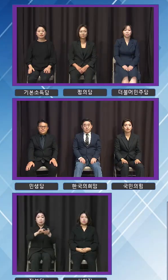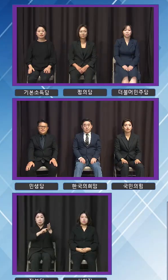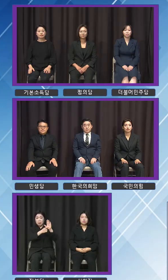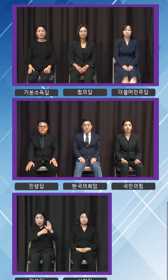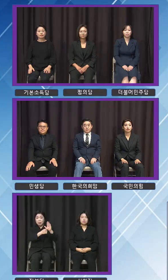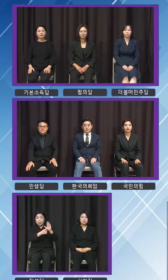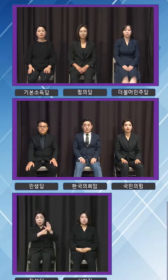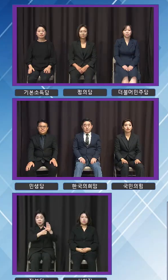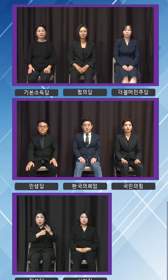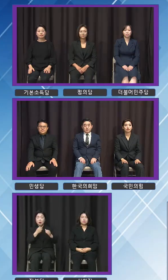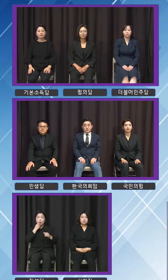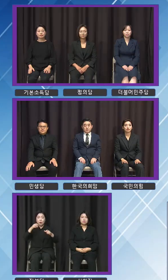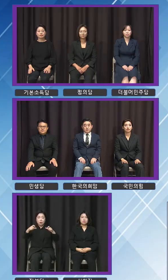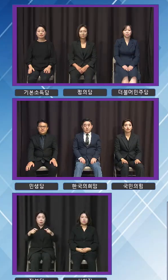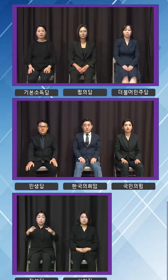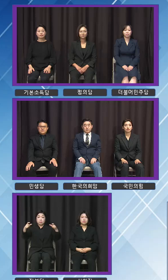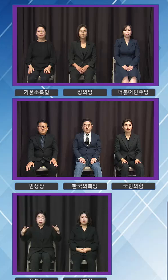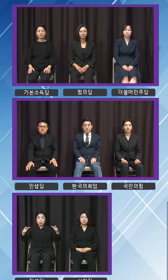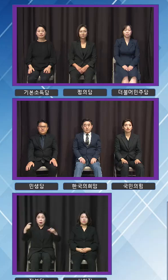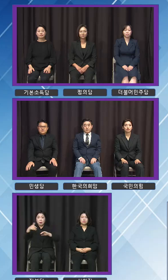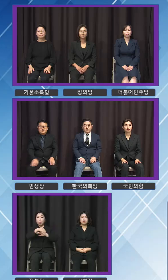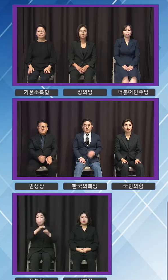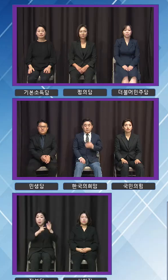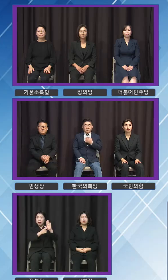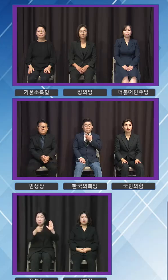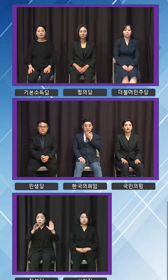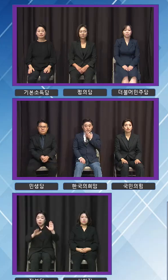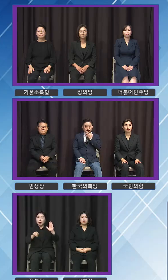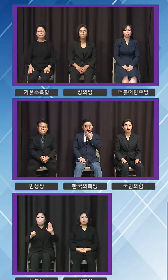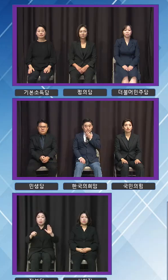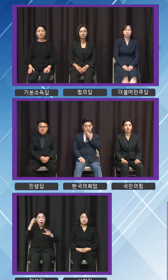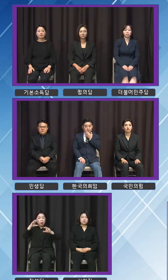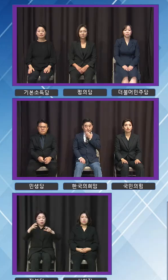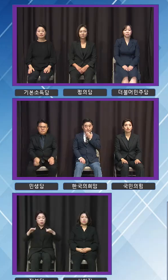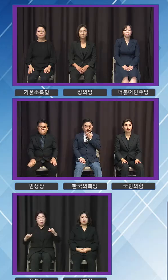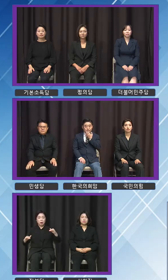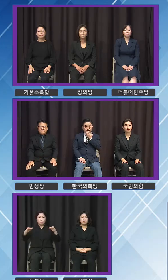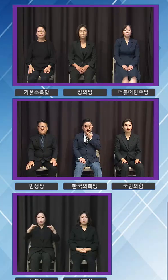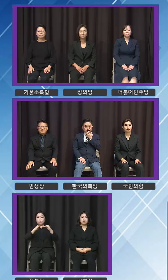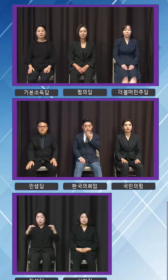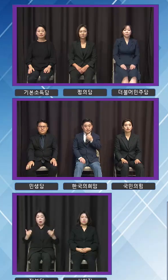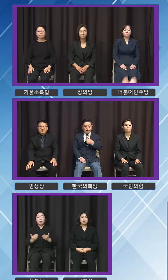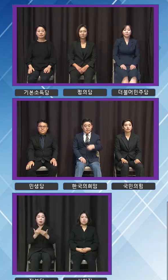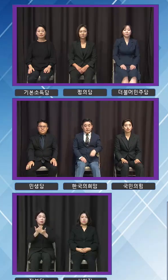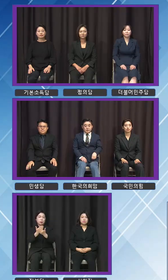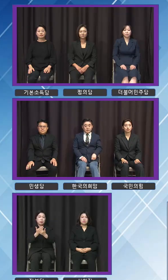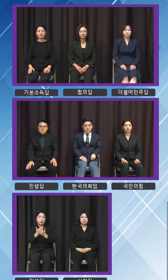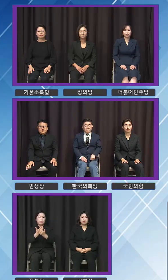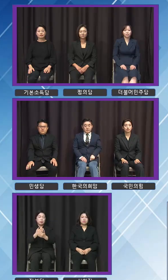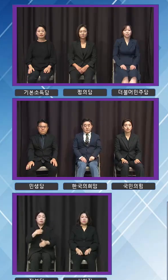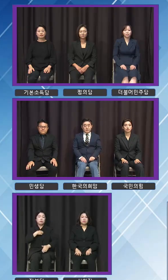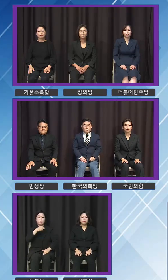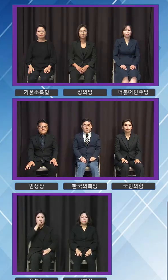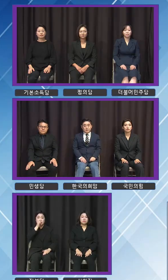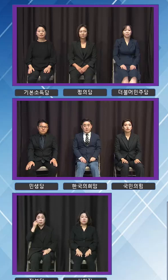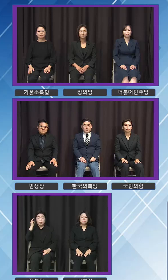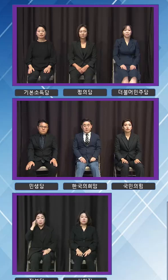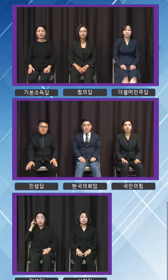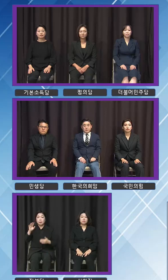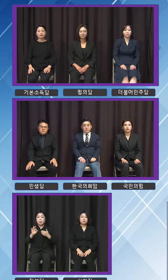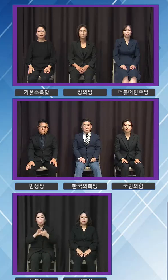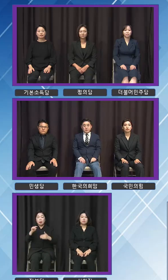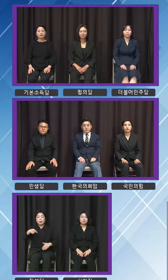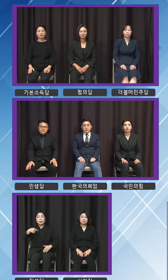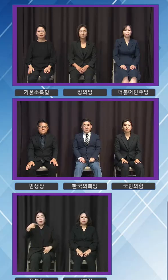내놓았는데요. 총선으로는 좋을지 모르지만 대한민국 균형 발전을 망치게 됩니다. 그래서 이것은